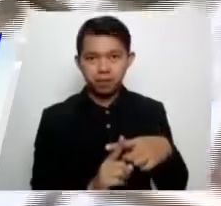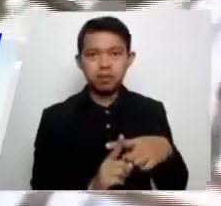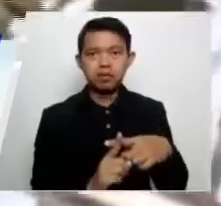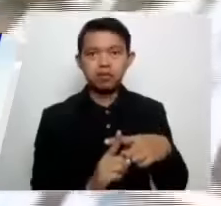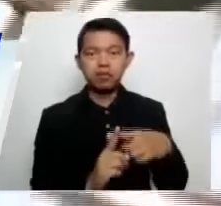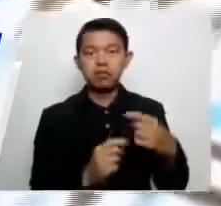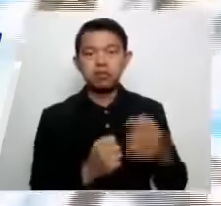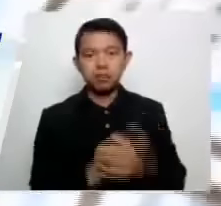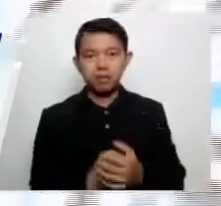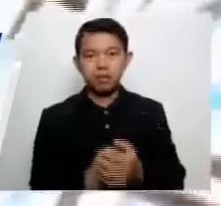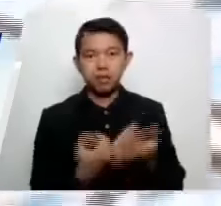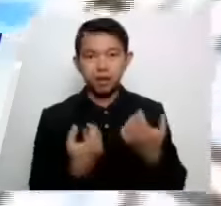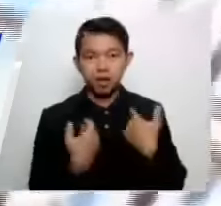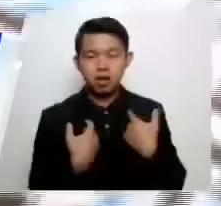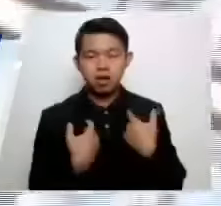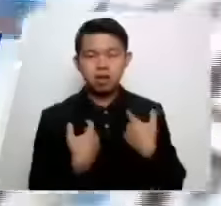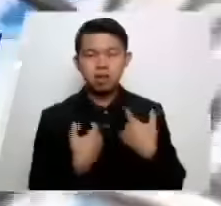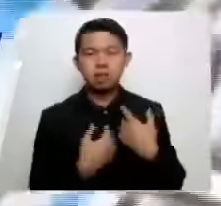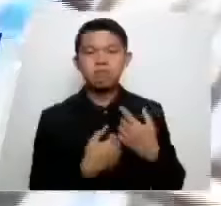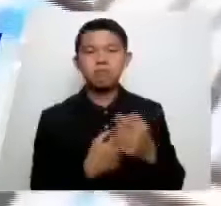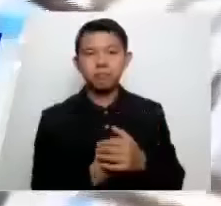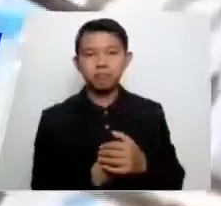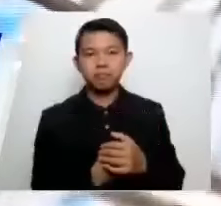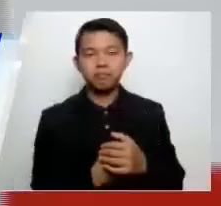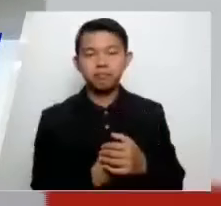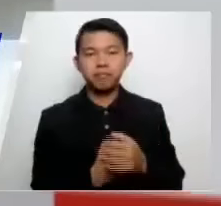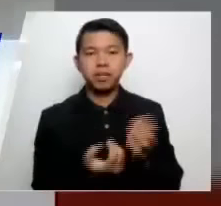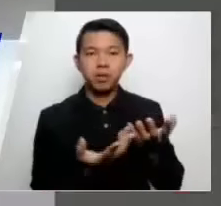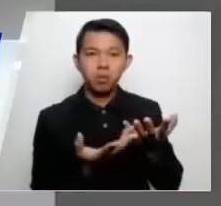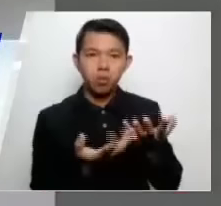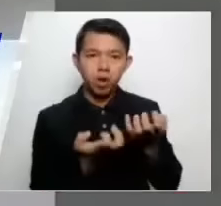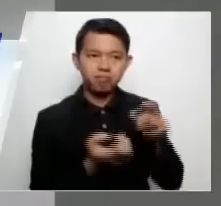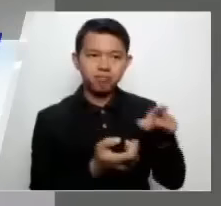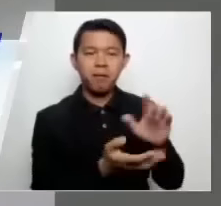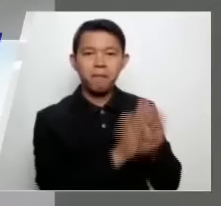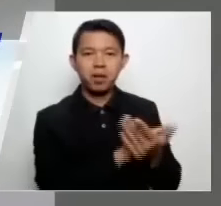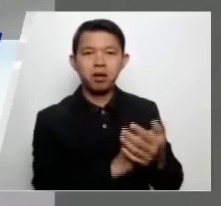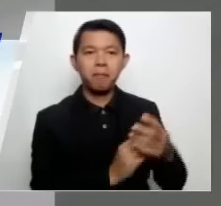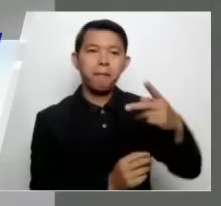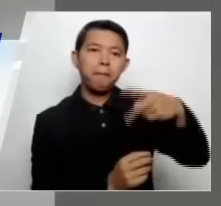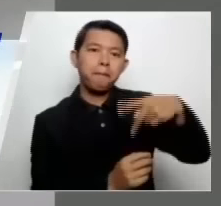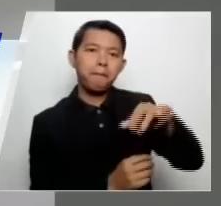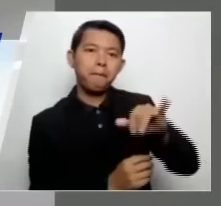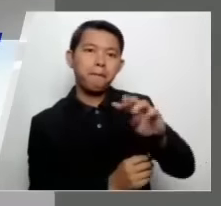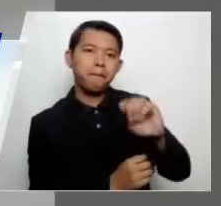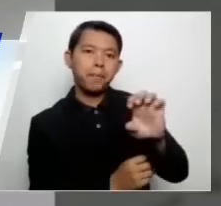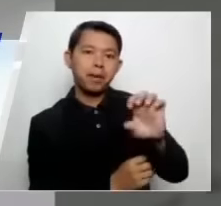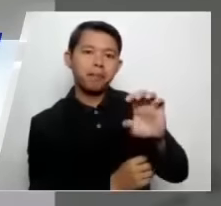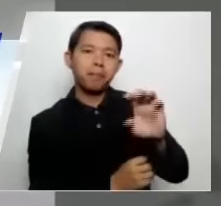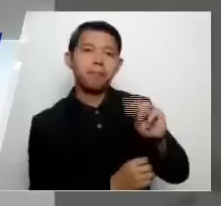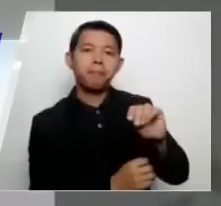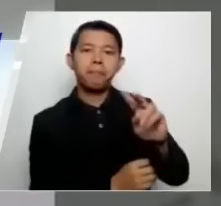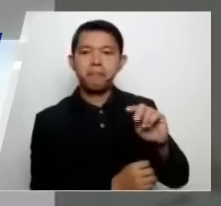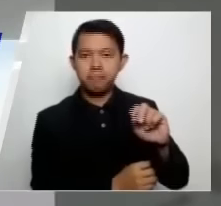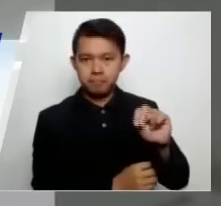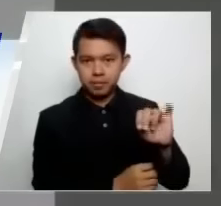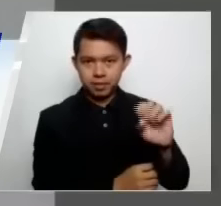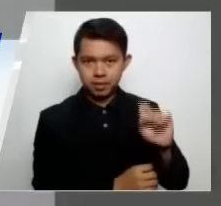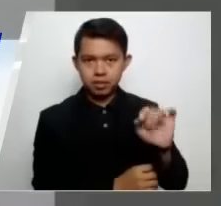Leyte, gusto siyang mag-prime minister. Ang tingin daw niyang pakay nito, mapalitan ang sistema ng